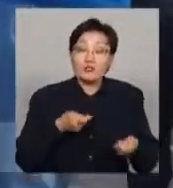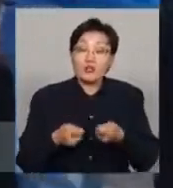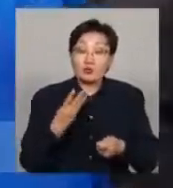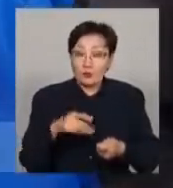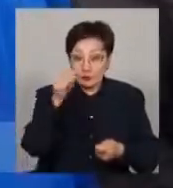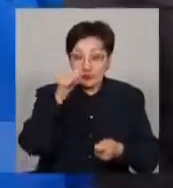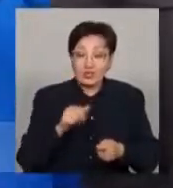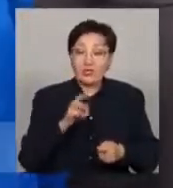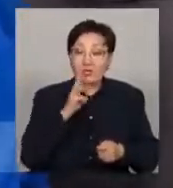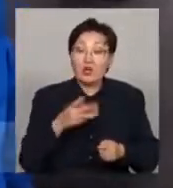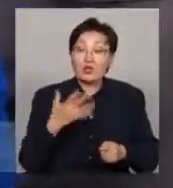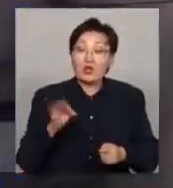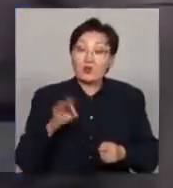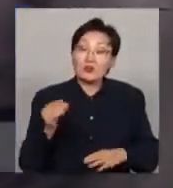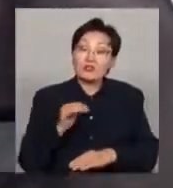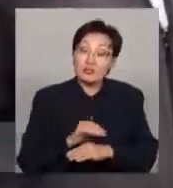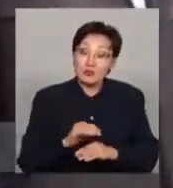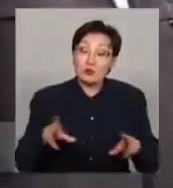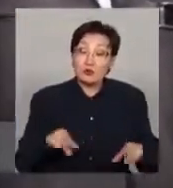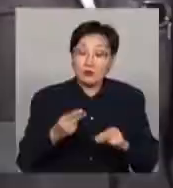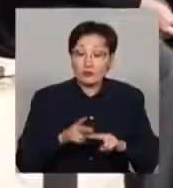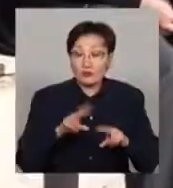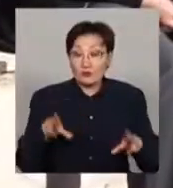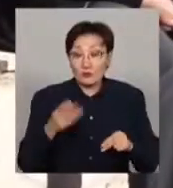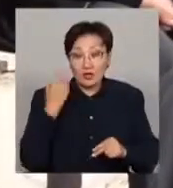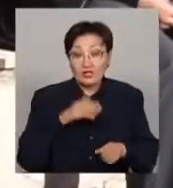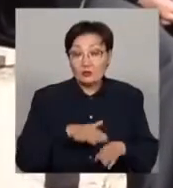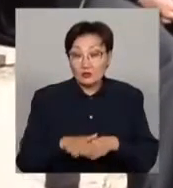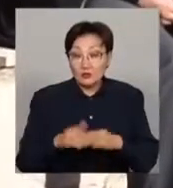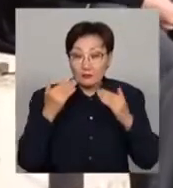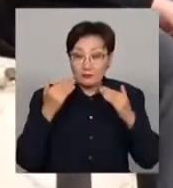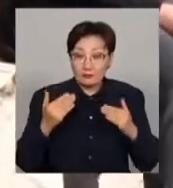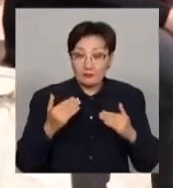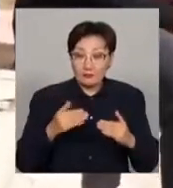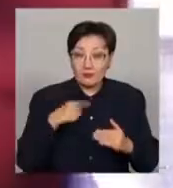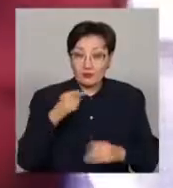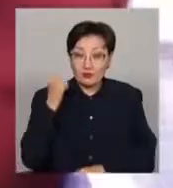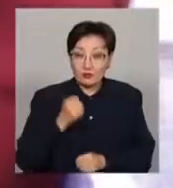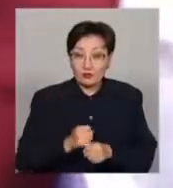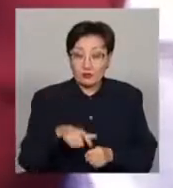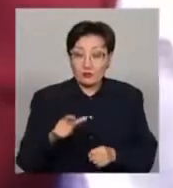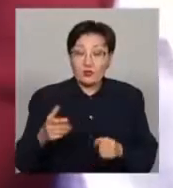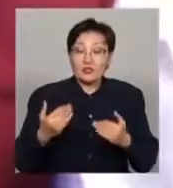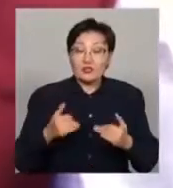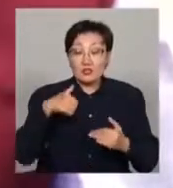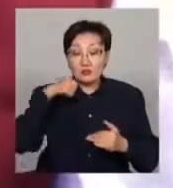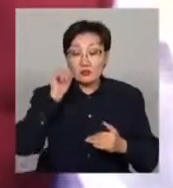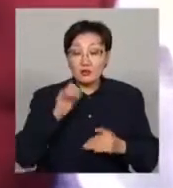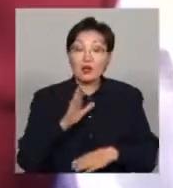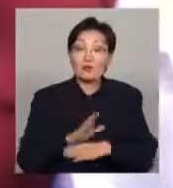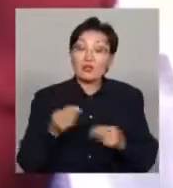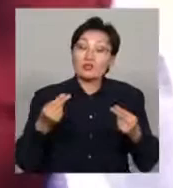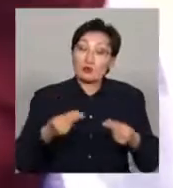ай бұрын айлық 50%-ға өседі деген екен. Бұл уәденің қашан орындаларын білмей дал жұмысшылар. Енді кеше приказ